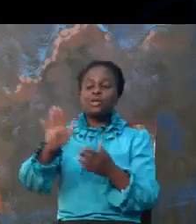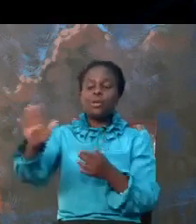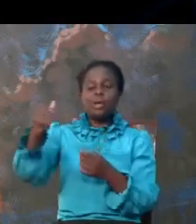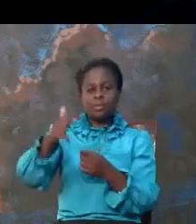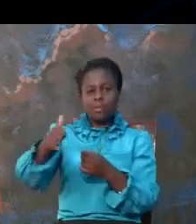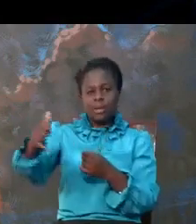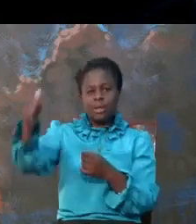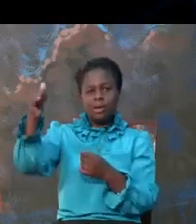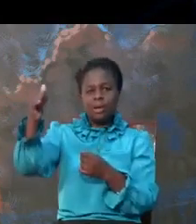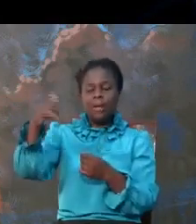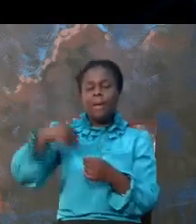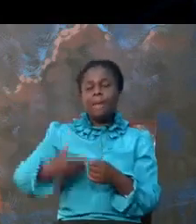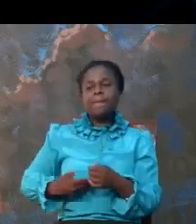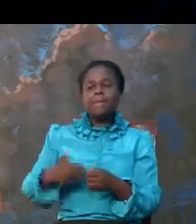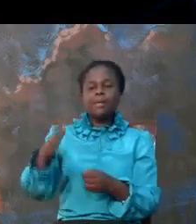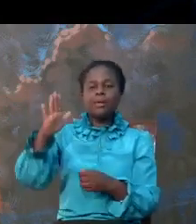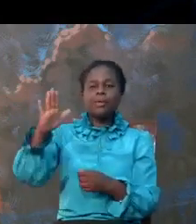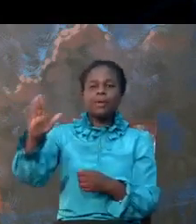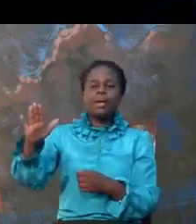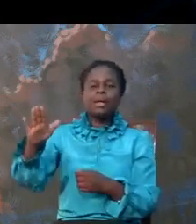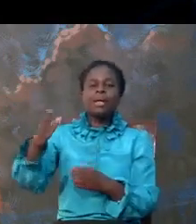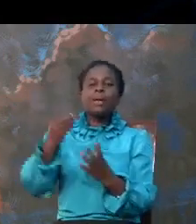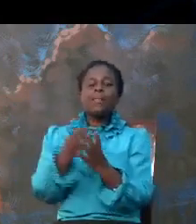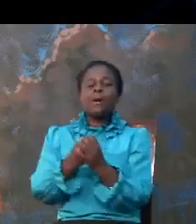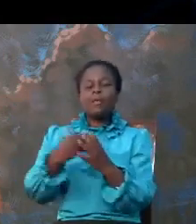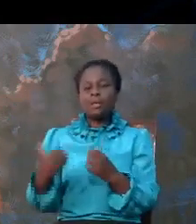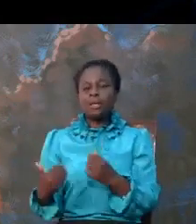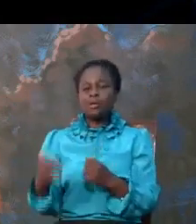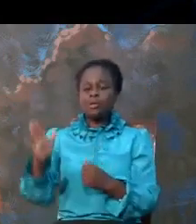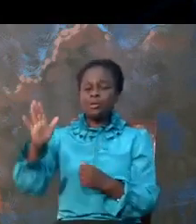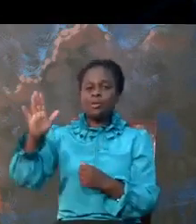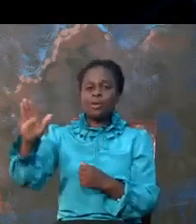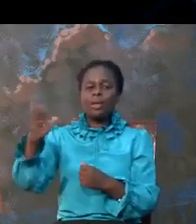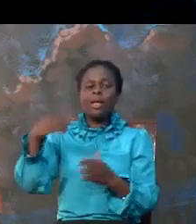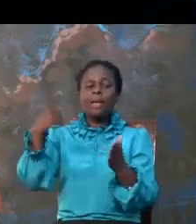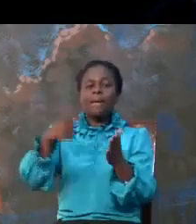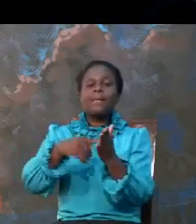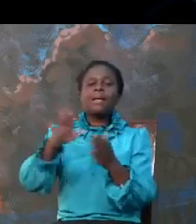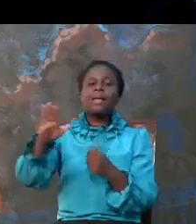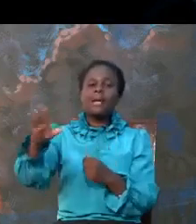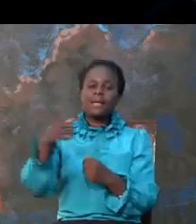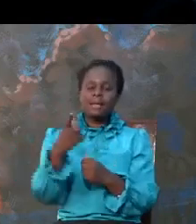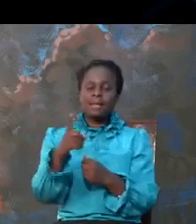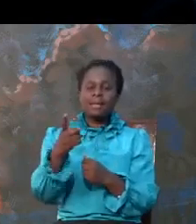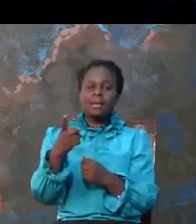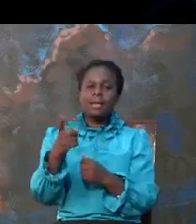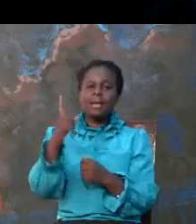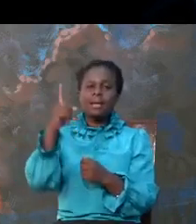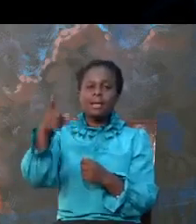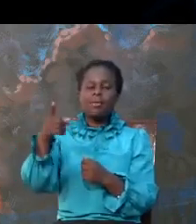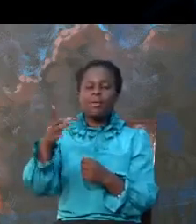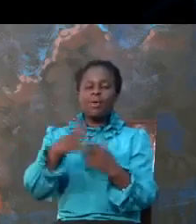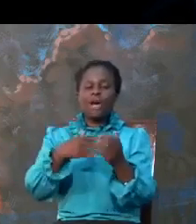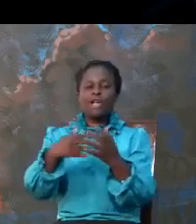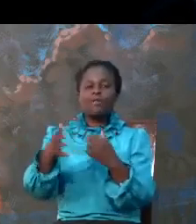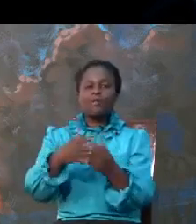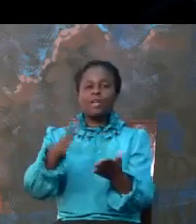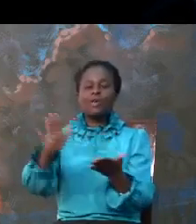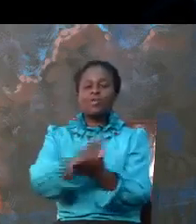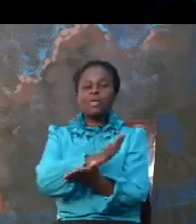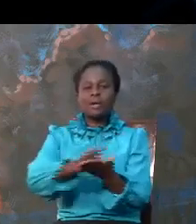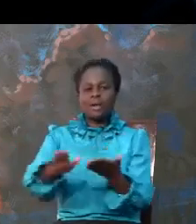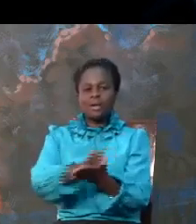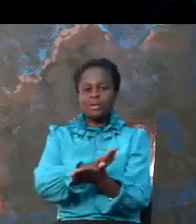mwenyewe, mke wake na watoto. Maana yake ni nini? Hata aliyekuwa anafanya utakaso,